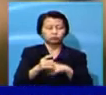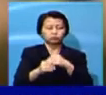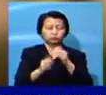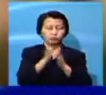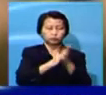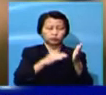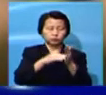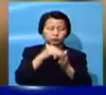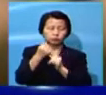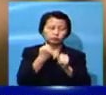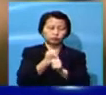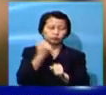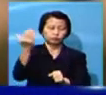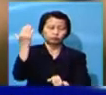lalu